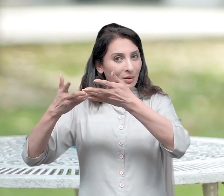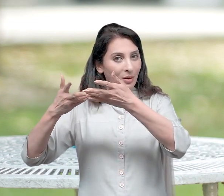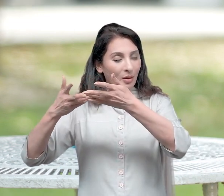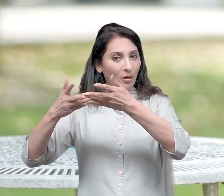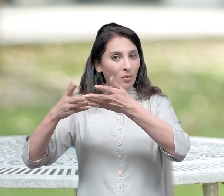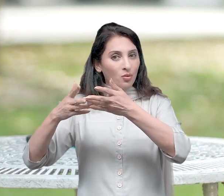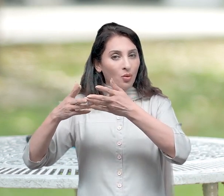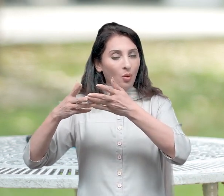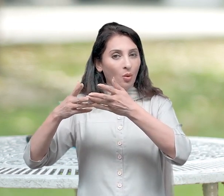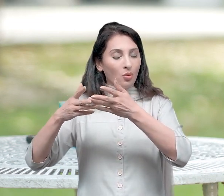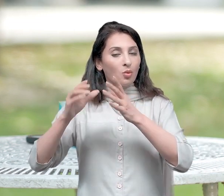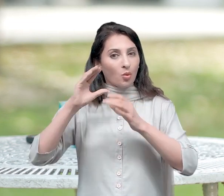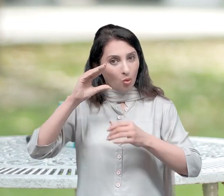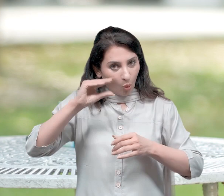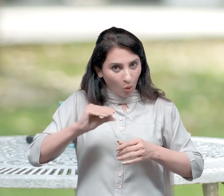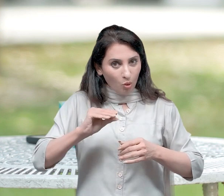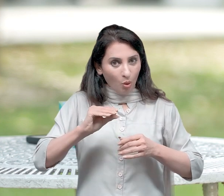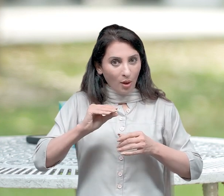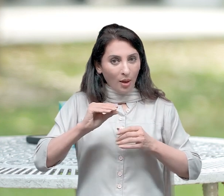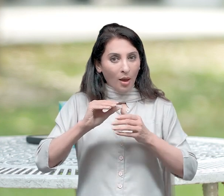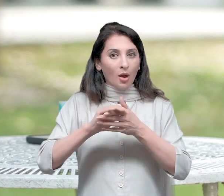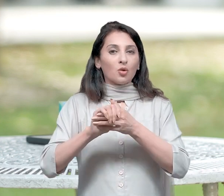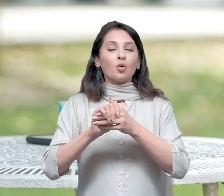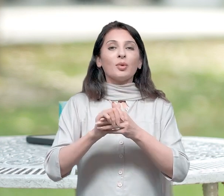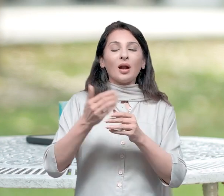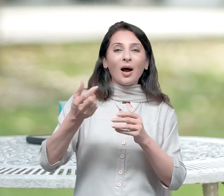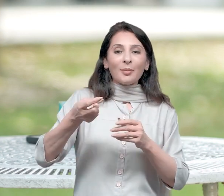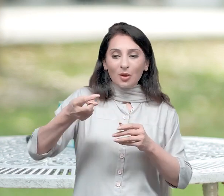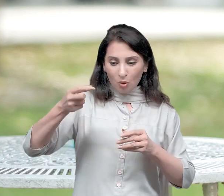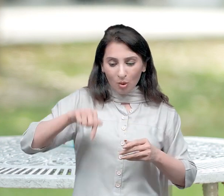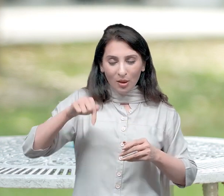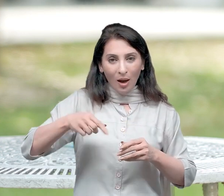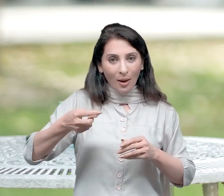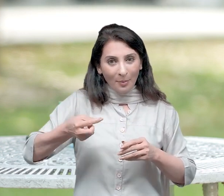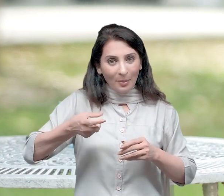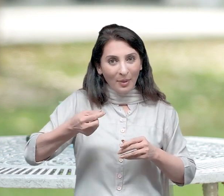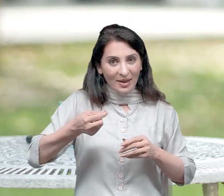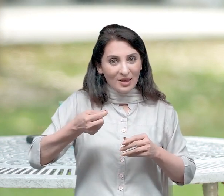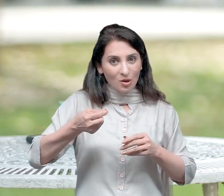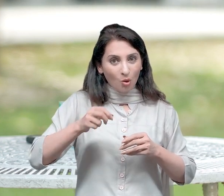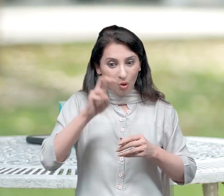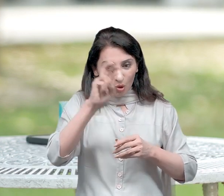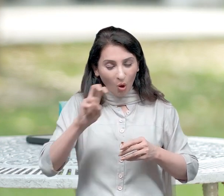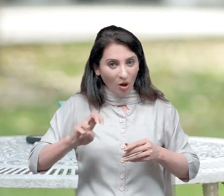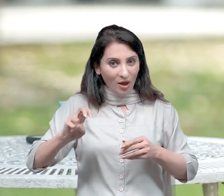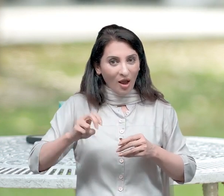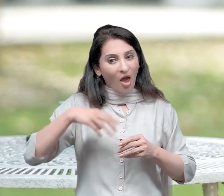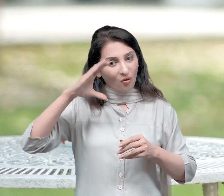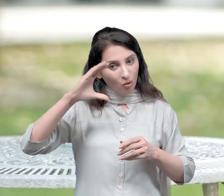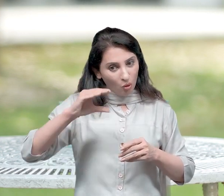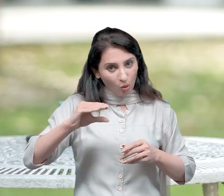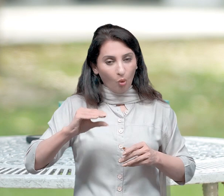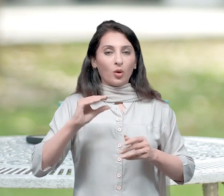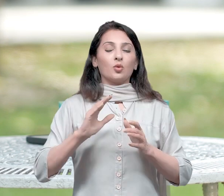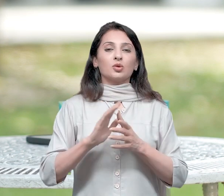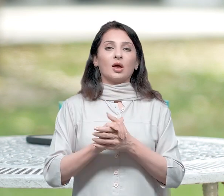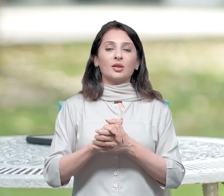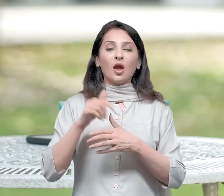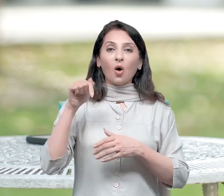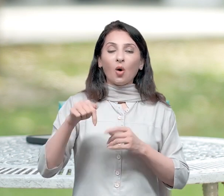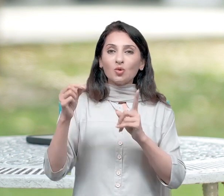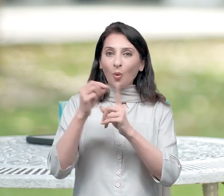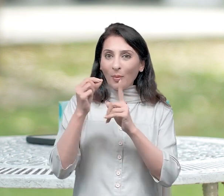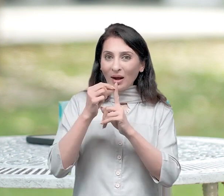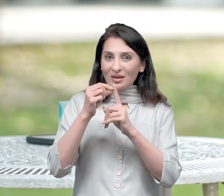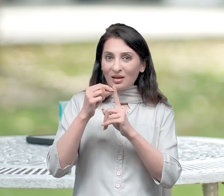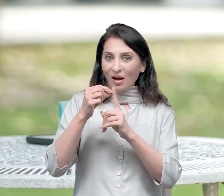ایکسچینج ریزروز کے اوپر ایک پریشر پڑتا ہے اور آہستہ آہستہ ان میں کمی آنا شروع ہوتی ہے، جس کی وجہ